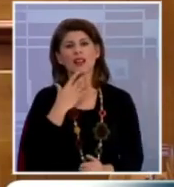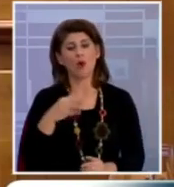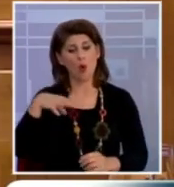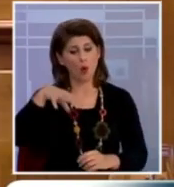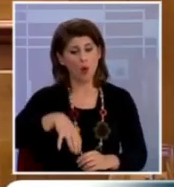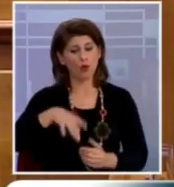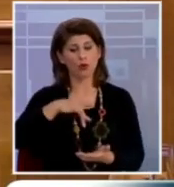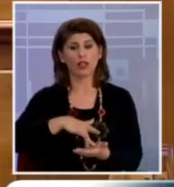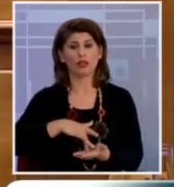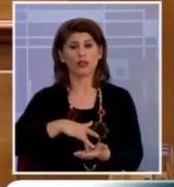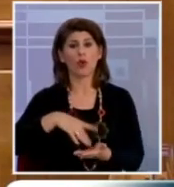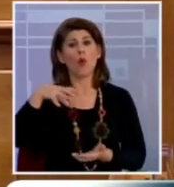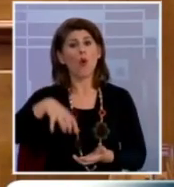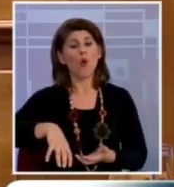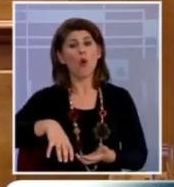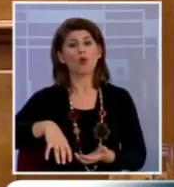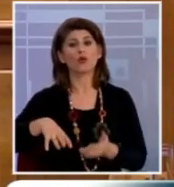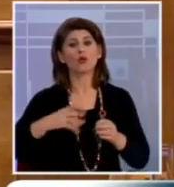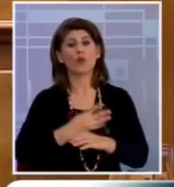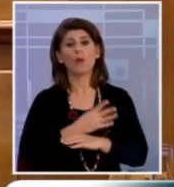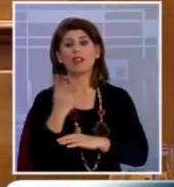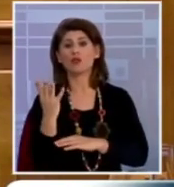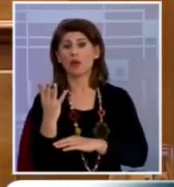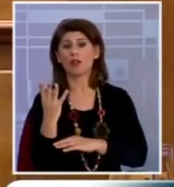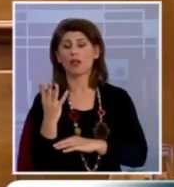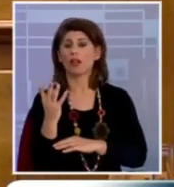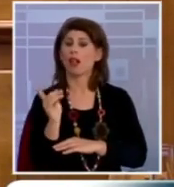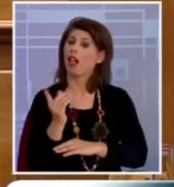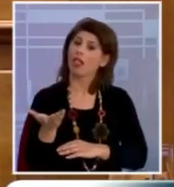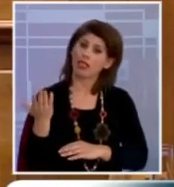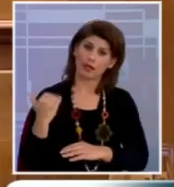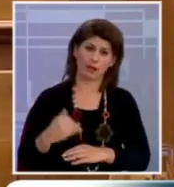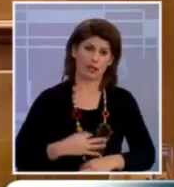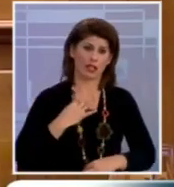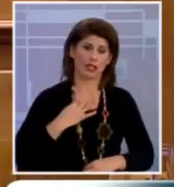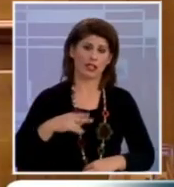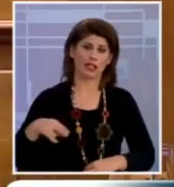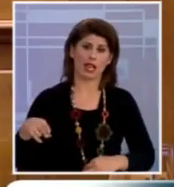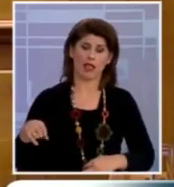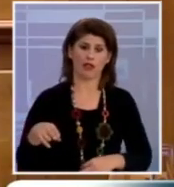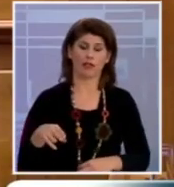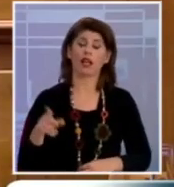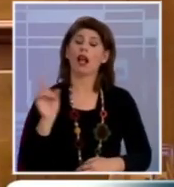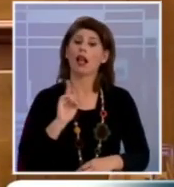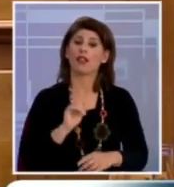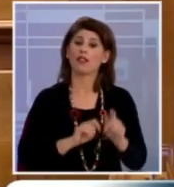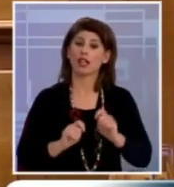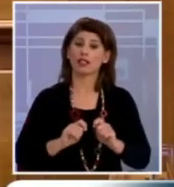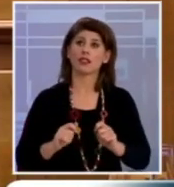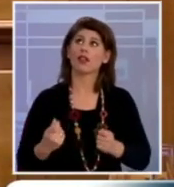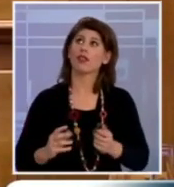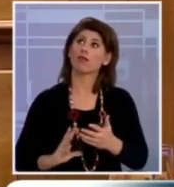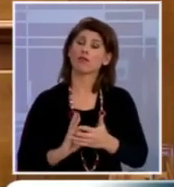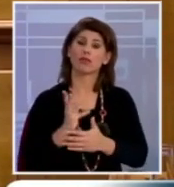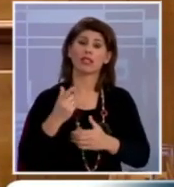κέντρου, ο χώρος του Πασόκ, δεν υπήρξε, κύριοι συνάδελφοι, δεν δημιουργήθηκε και δεν άνθησε